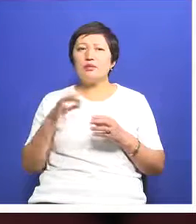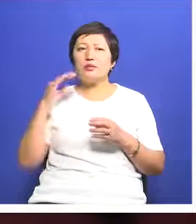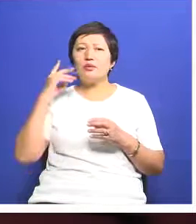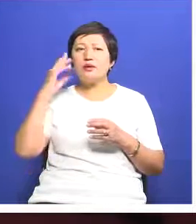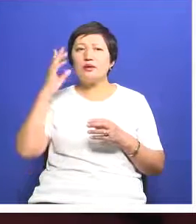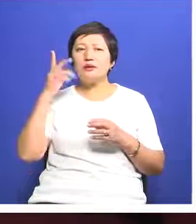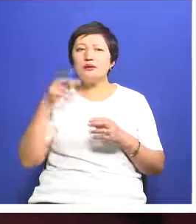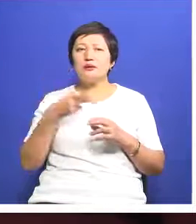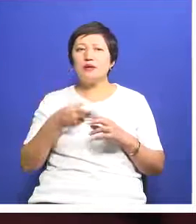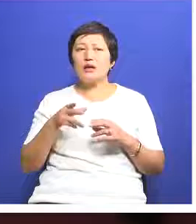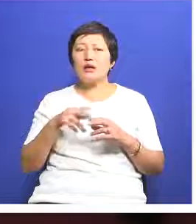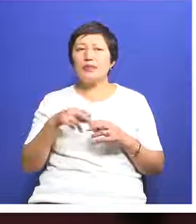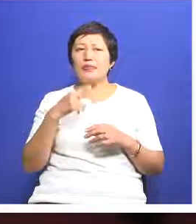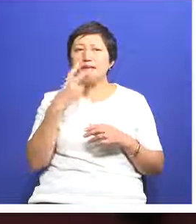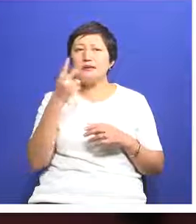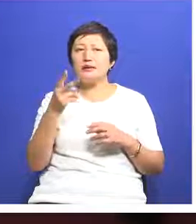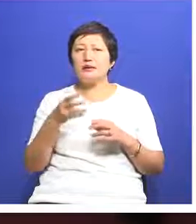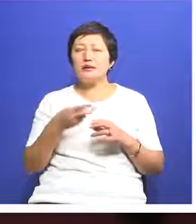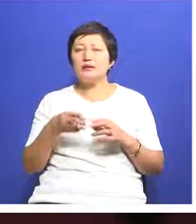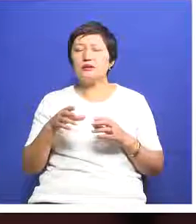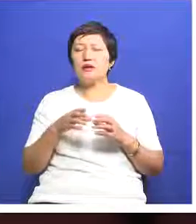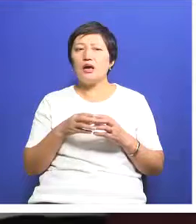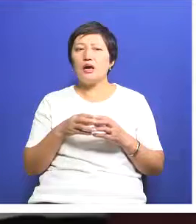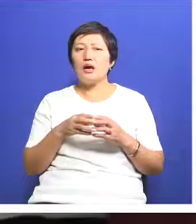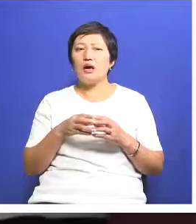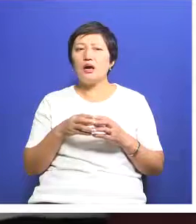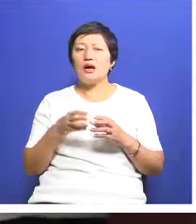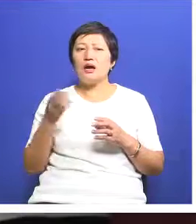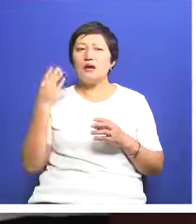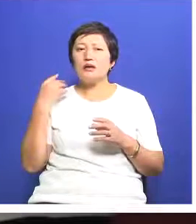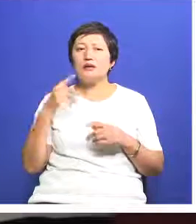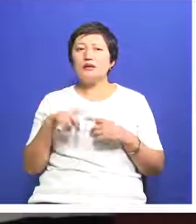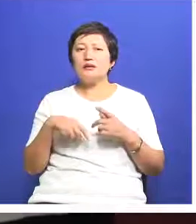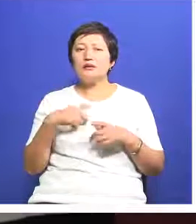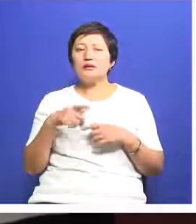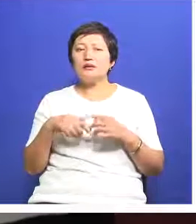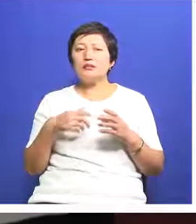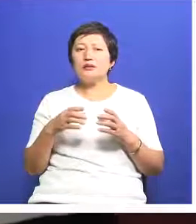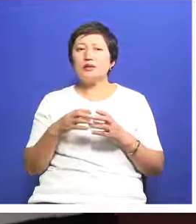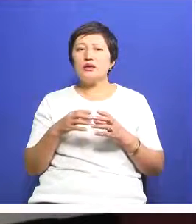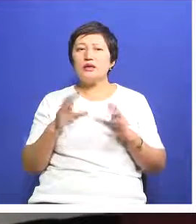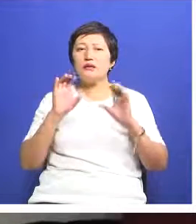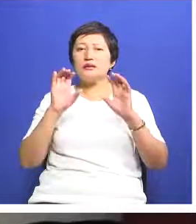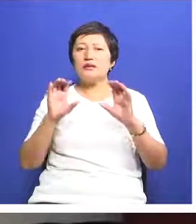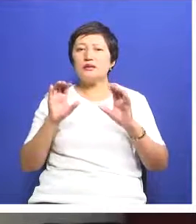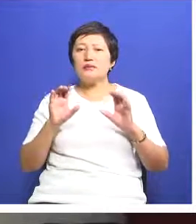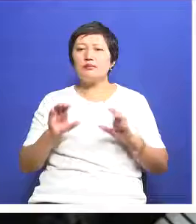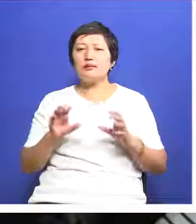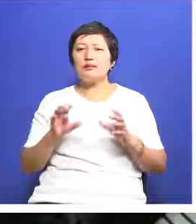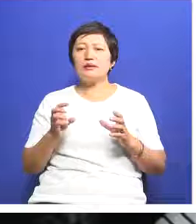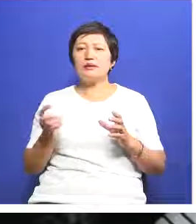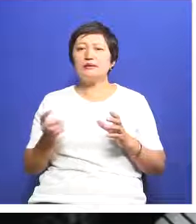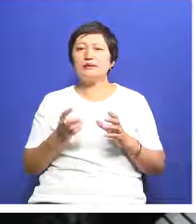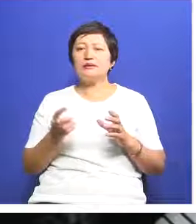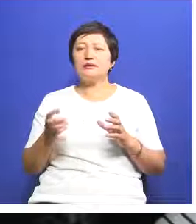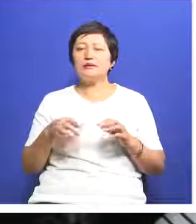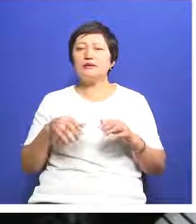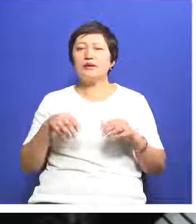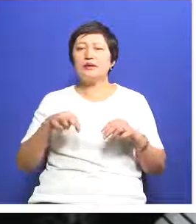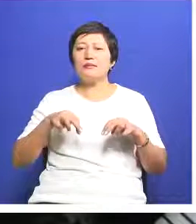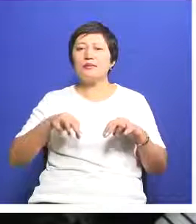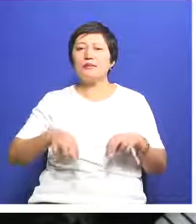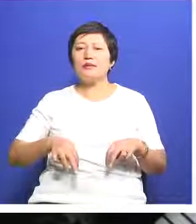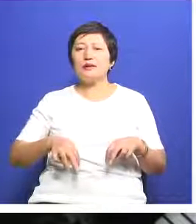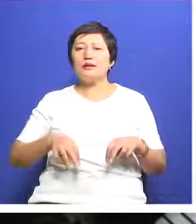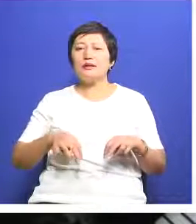Ойлансын деп, назар қалсын деп. Енді ары қарай екінші шағымызбен жаңа заңмен тиісті мемлекет мұқтаж үшін